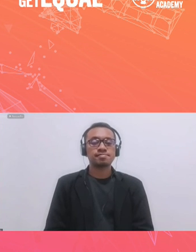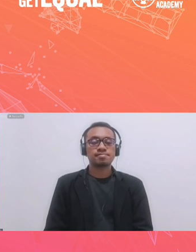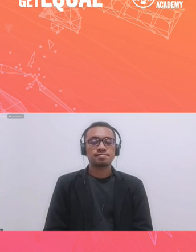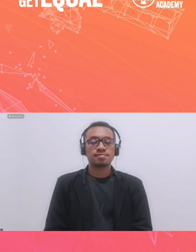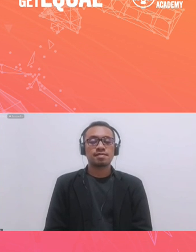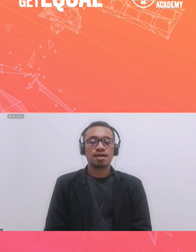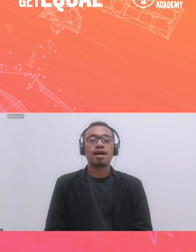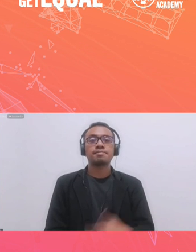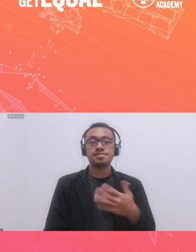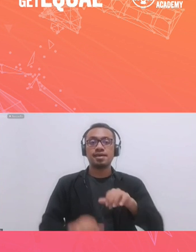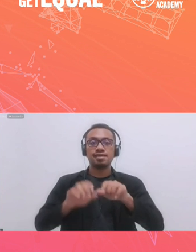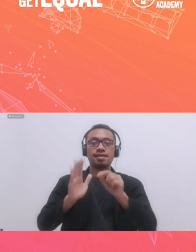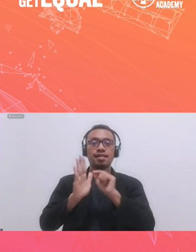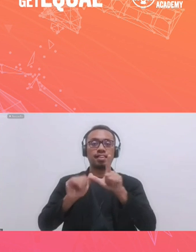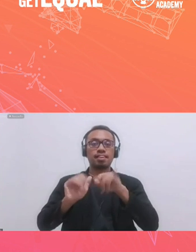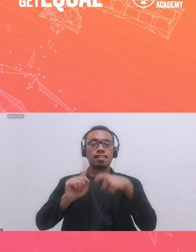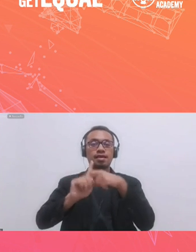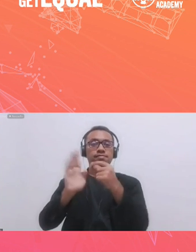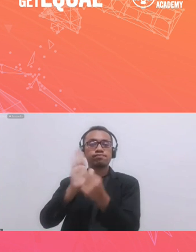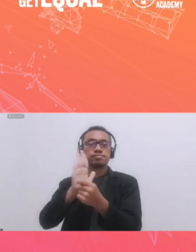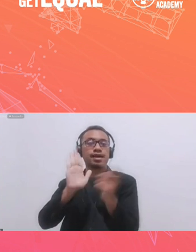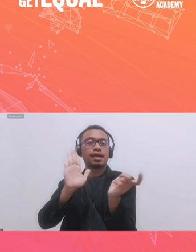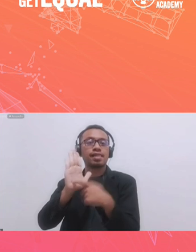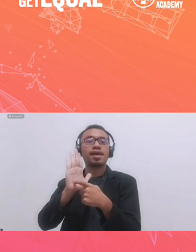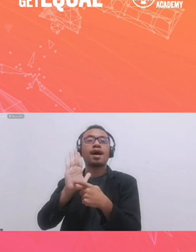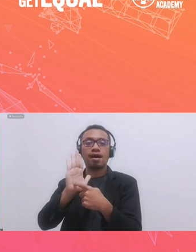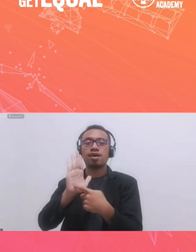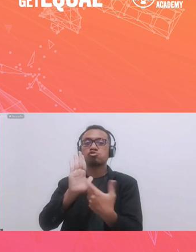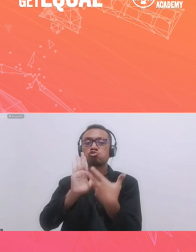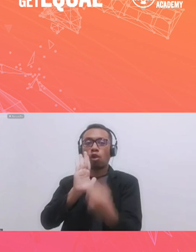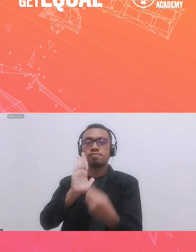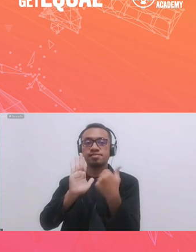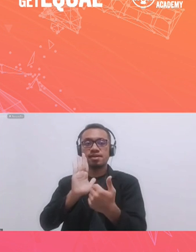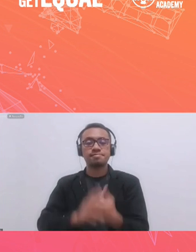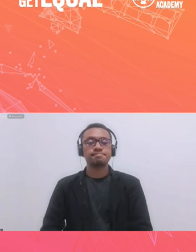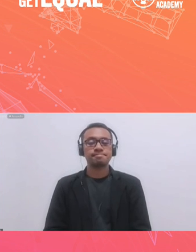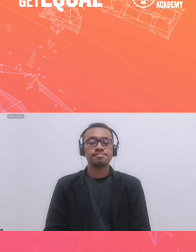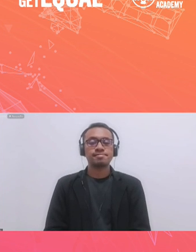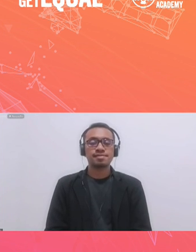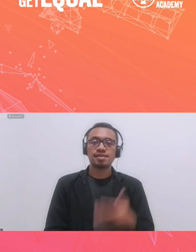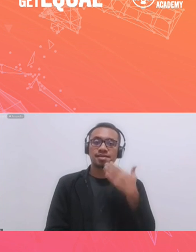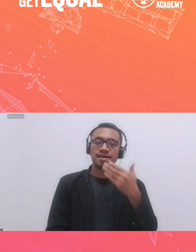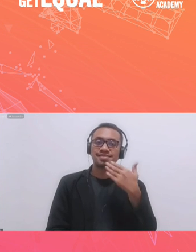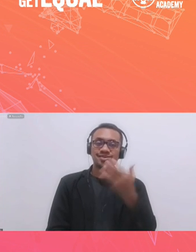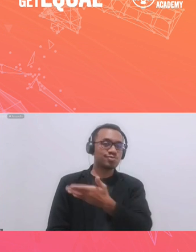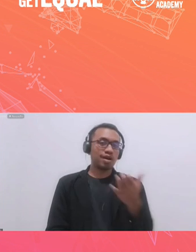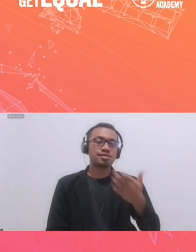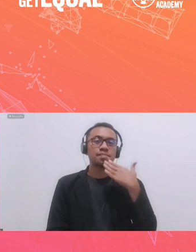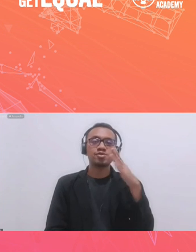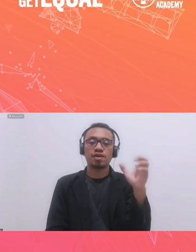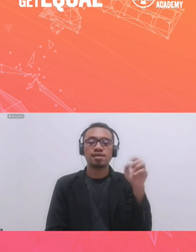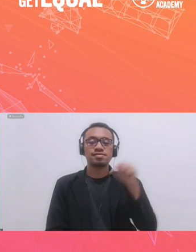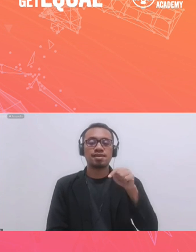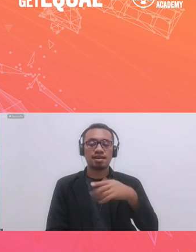bisa diklik dan nanti bisa diunduh laporannya langsung. Dan terima kasih sekali lagi, selamat sore semuanya. Saya